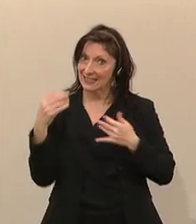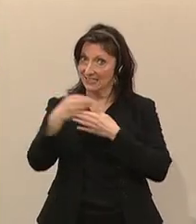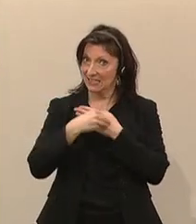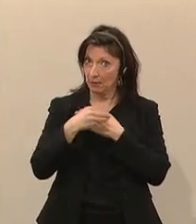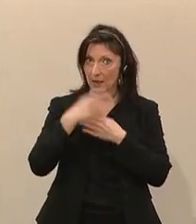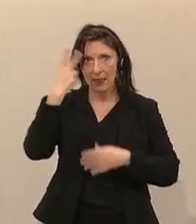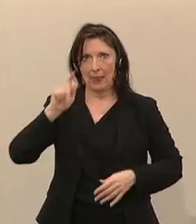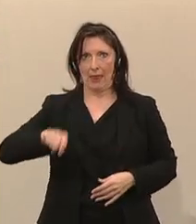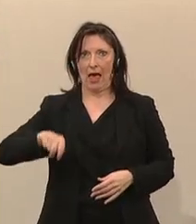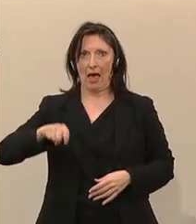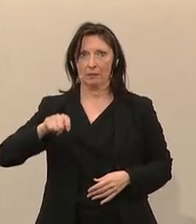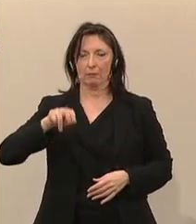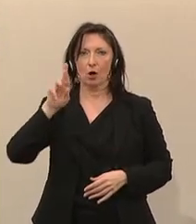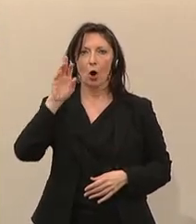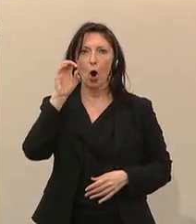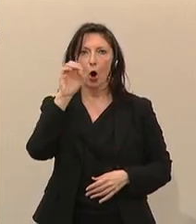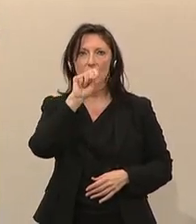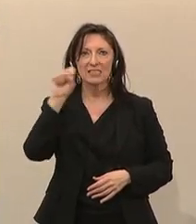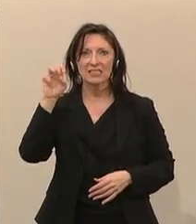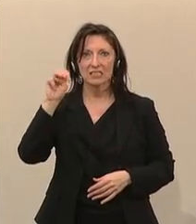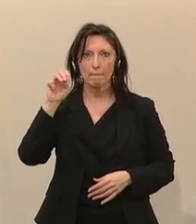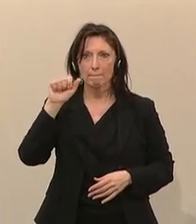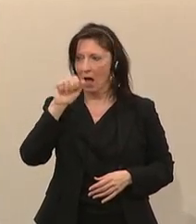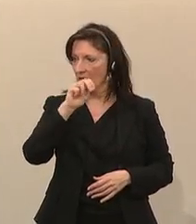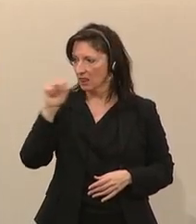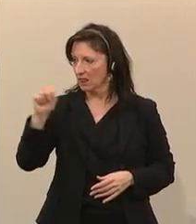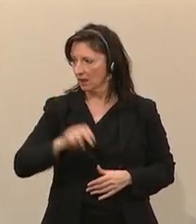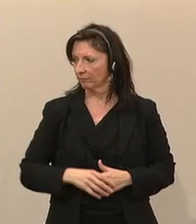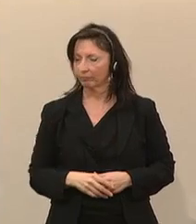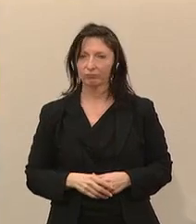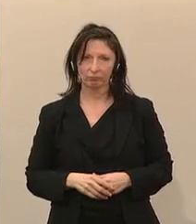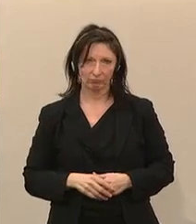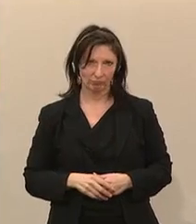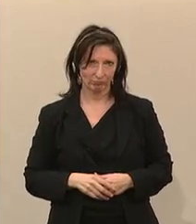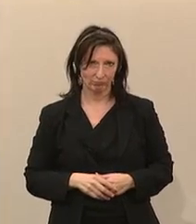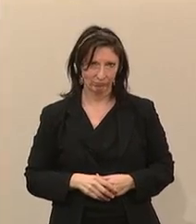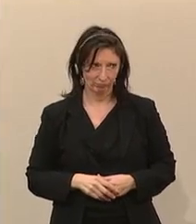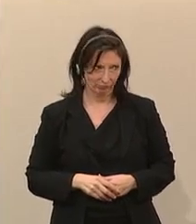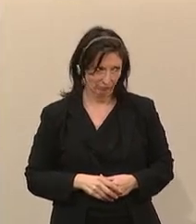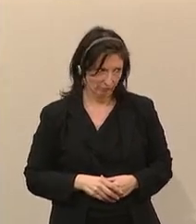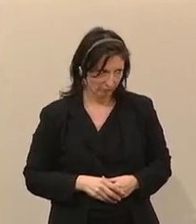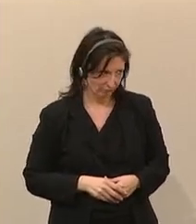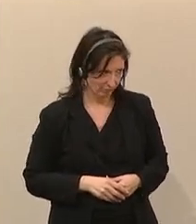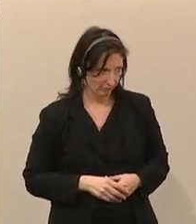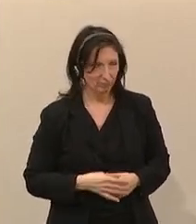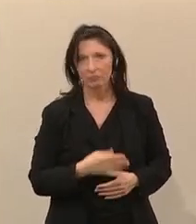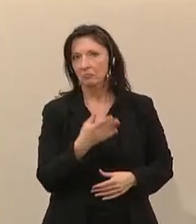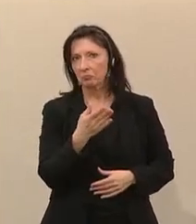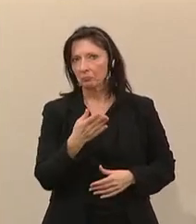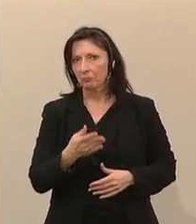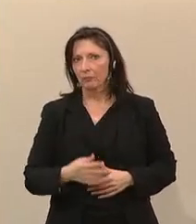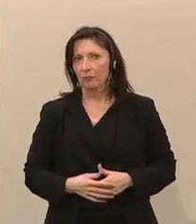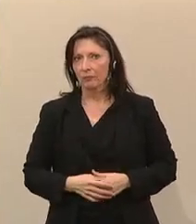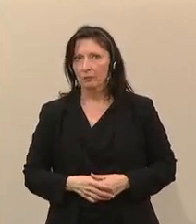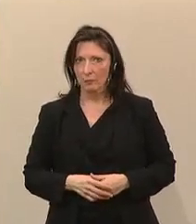der Herr Abgeordnete, der Magister Bruno Rossmann. Bruno Rossmann ist einer von zwei Abgeordneten, die früher bei den Grünen waren und jetzt in der